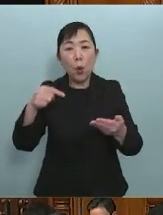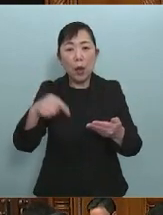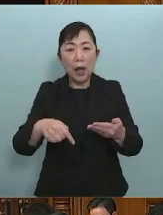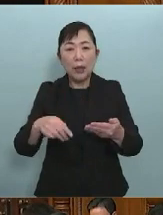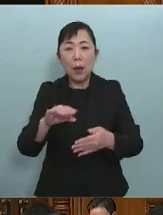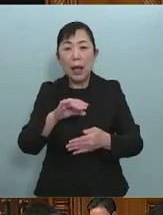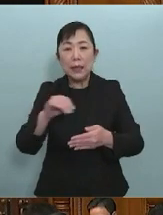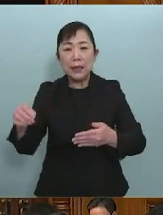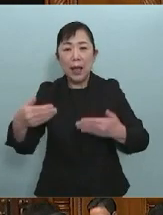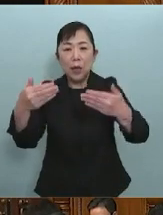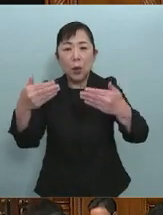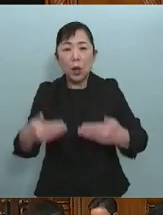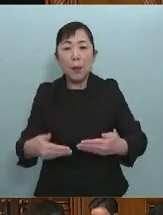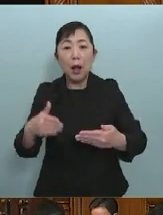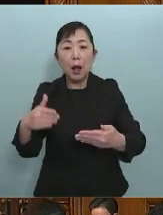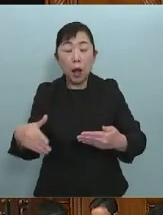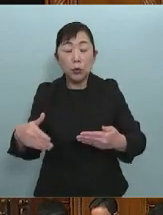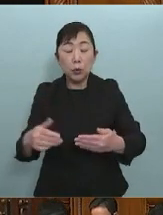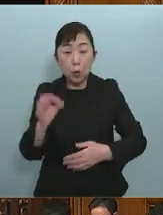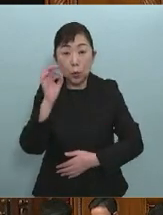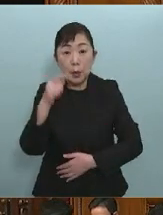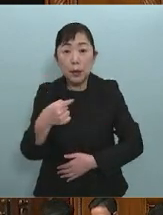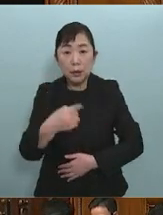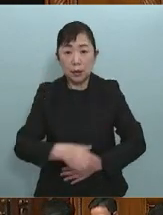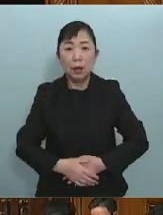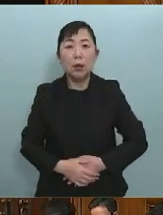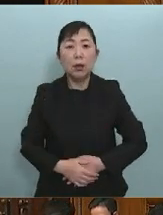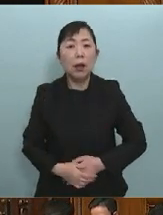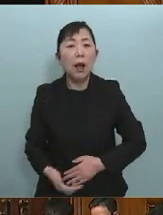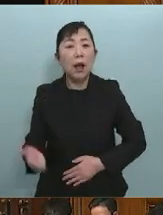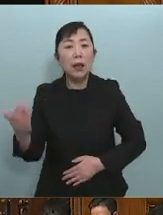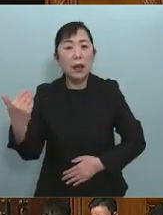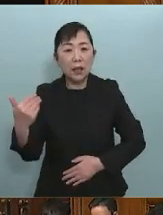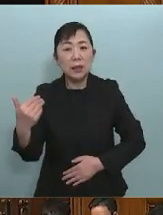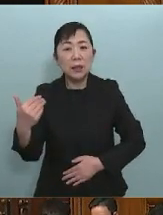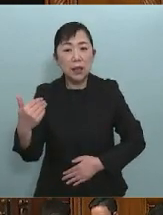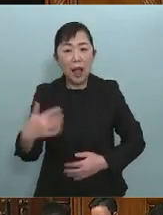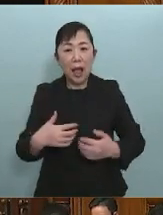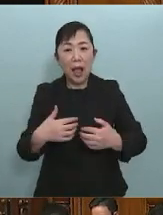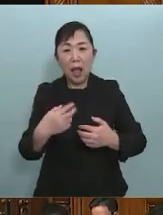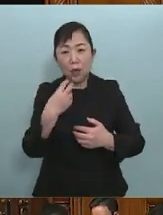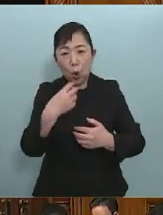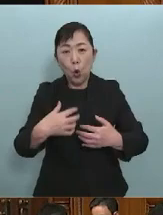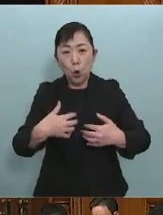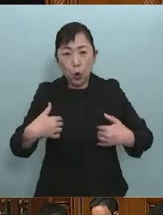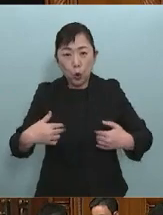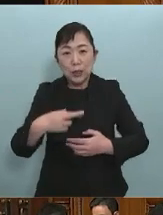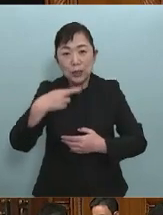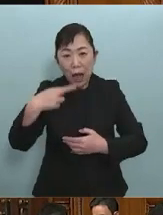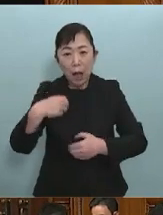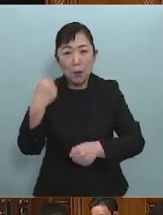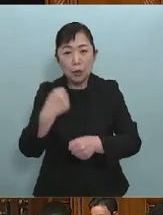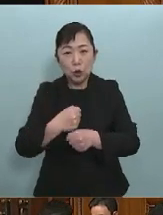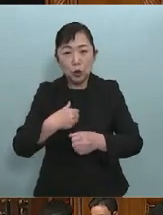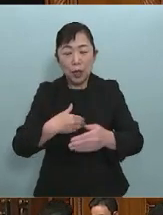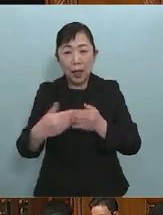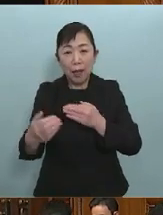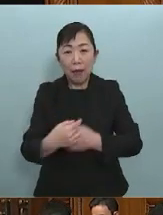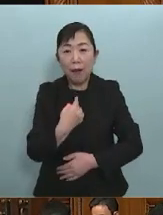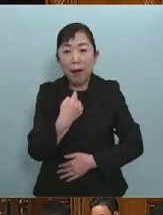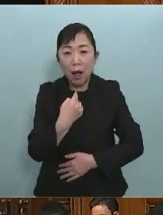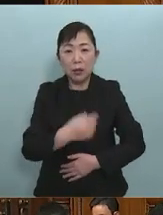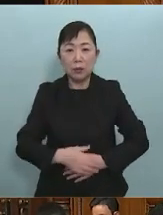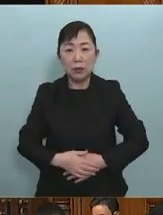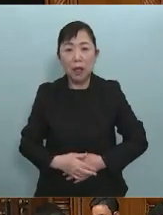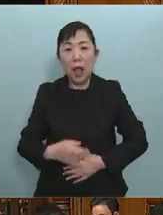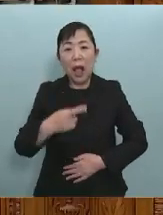壁があると特集していましたかつて豚骨ラーメンを作った経験から申し上げると